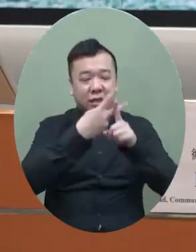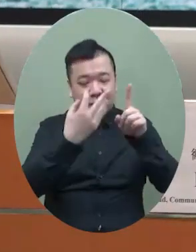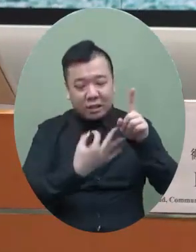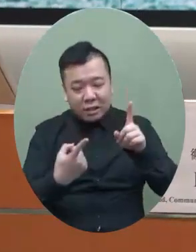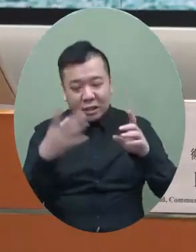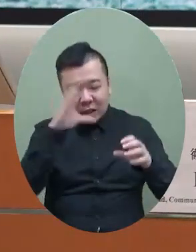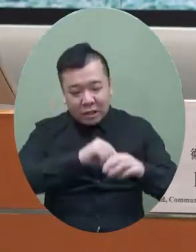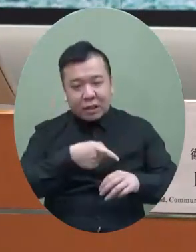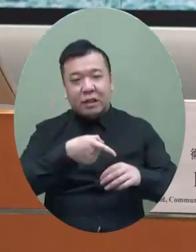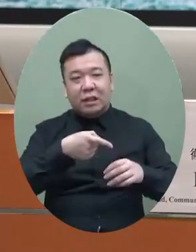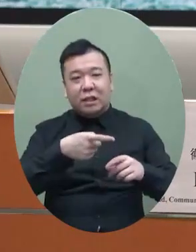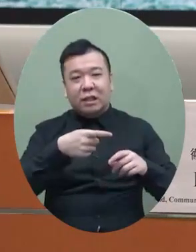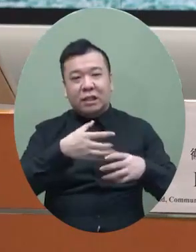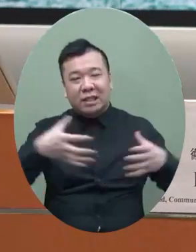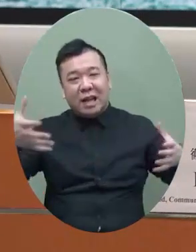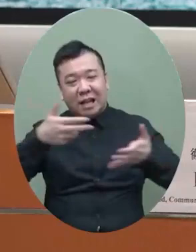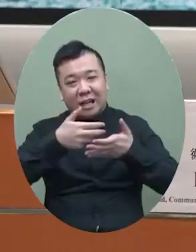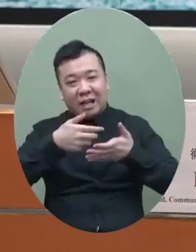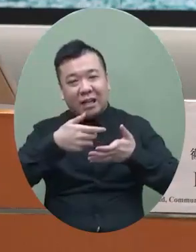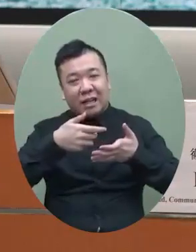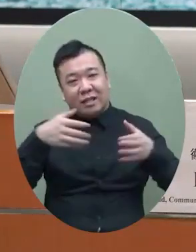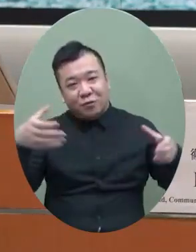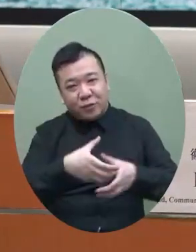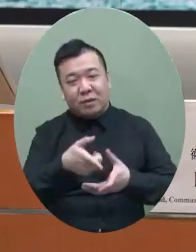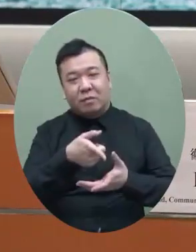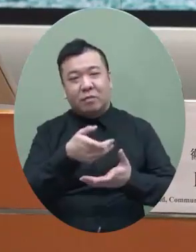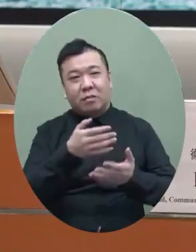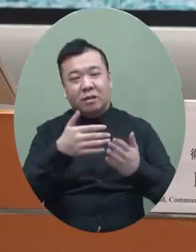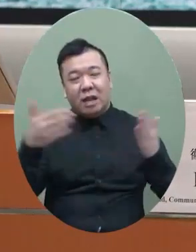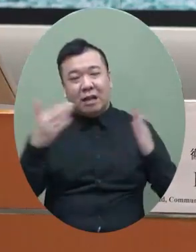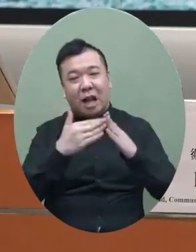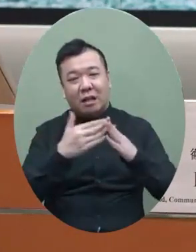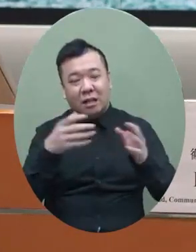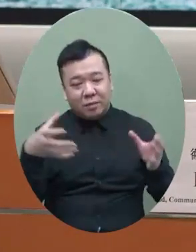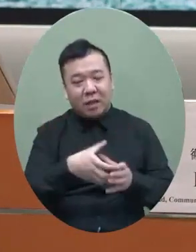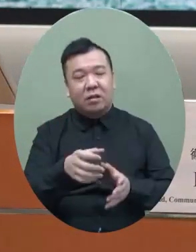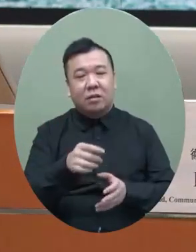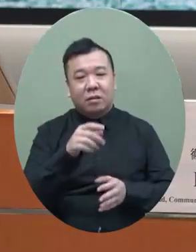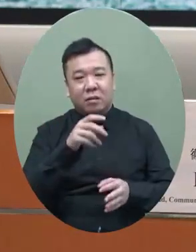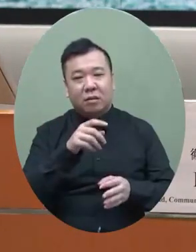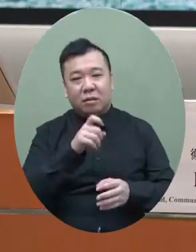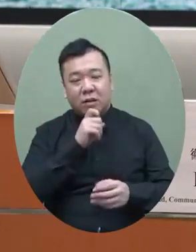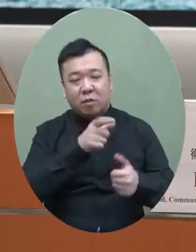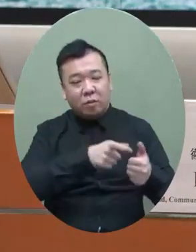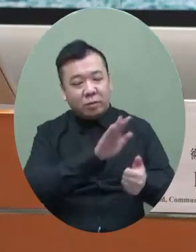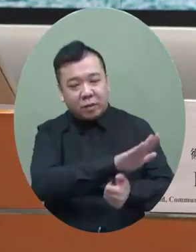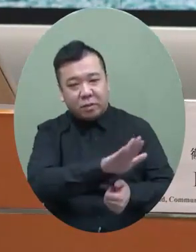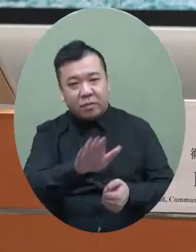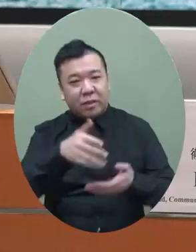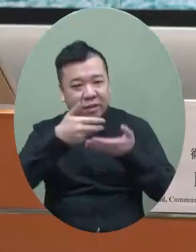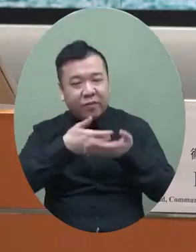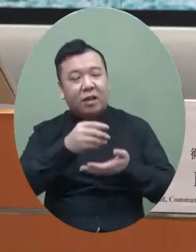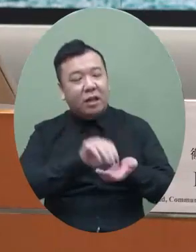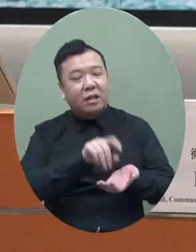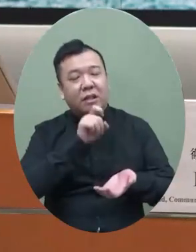為唔係大嘅大家庭嘅聚集都有啲係即係個別嘅食飯都